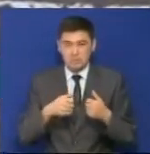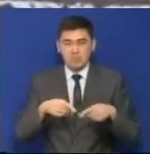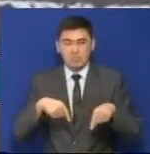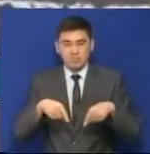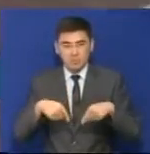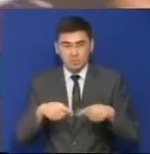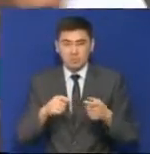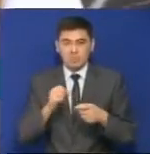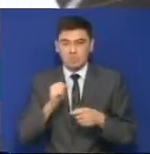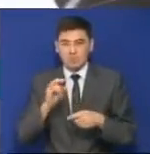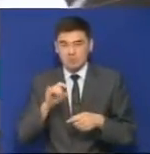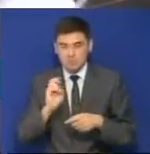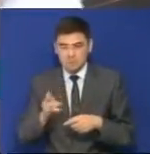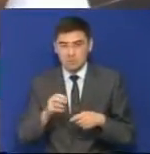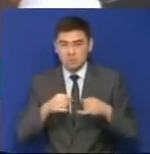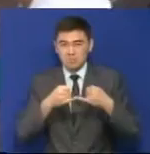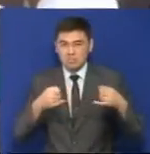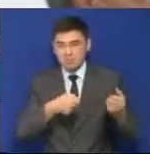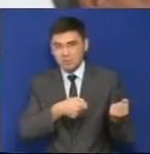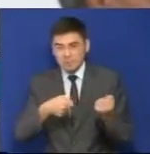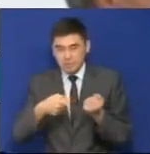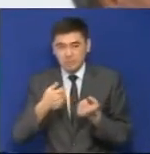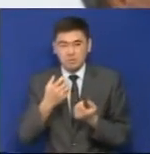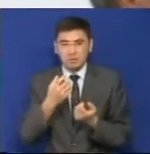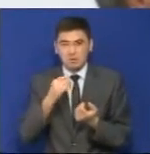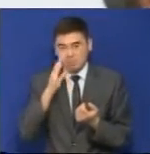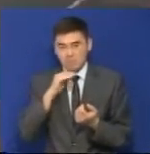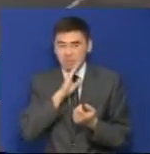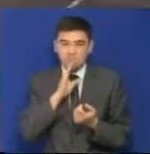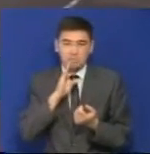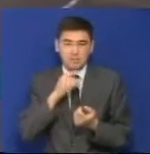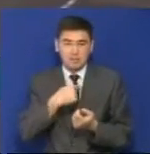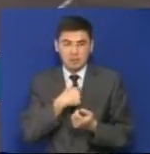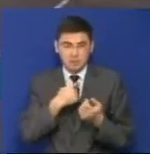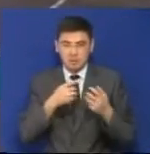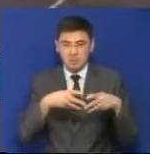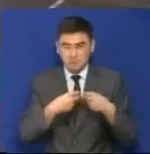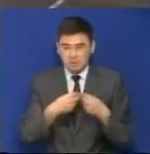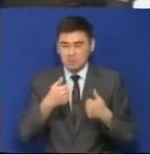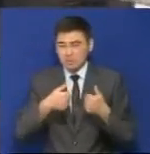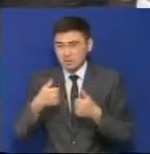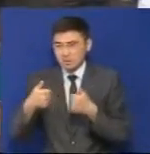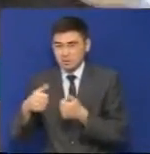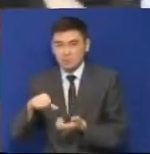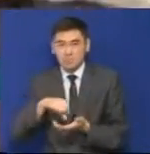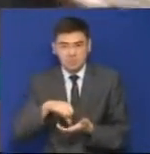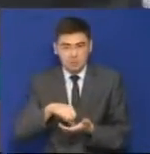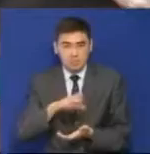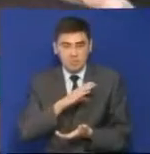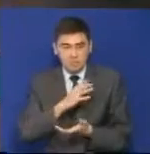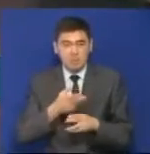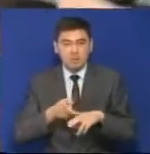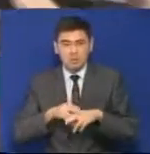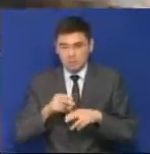футбол, асық ату, арқан тарту, жеңіл атлетика және әке, ана және мен сынды жарыстар мен байқаулар бар. Қатысушылар саны да